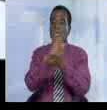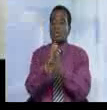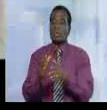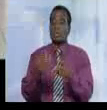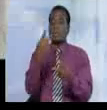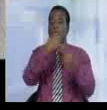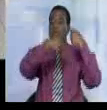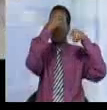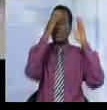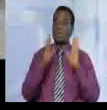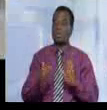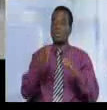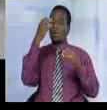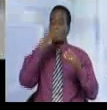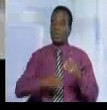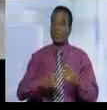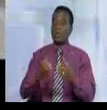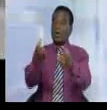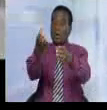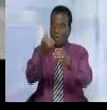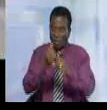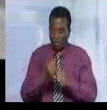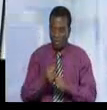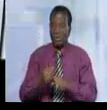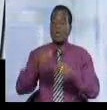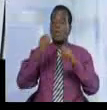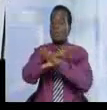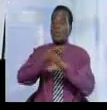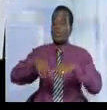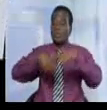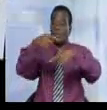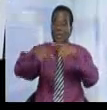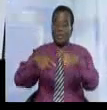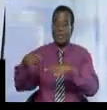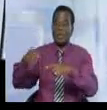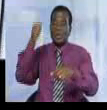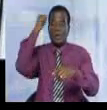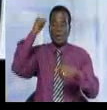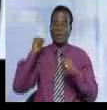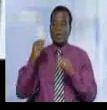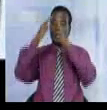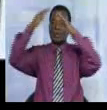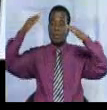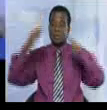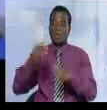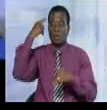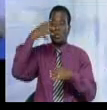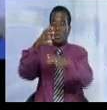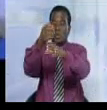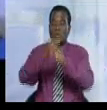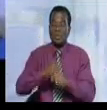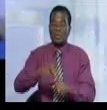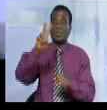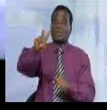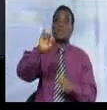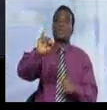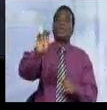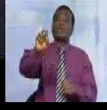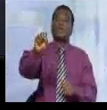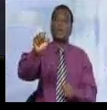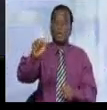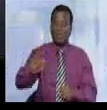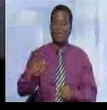le souhaitant n'ont plus à effectuer le déplacement de l'ambassade. Voyage au cœur de ce nouveau système baptisé e-visa